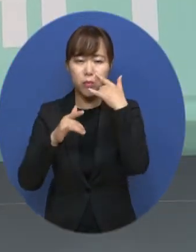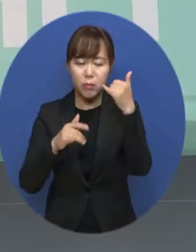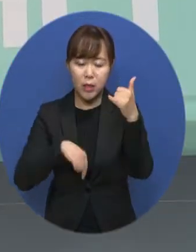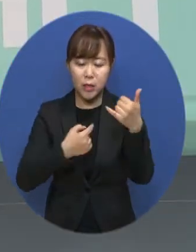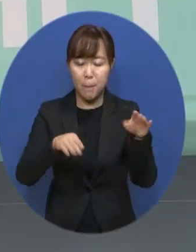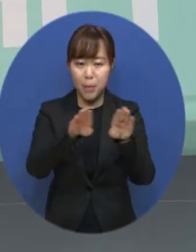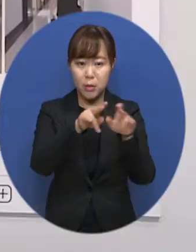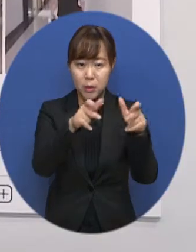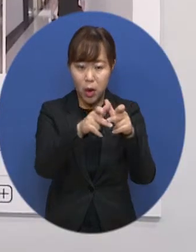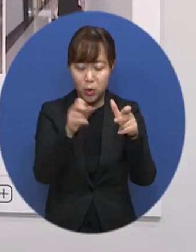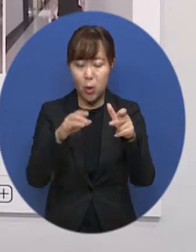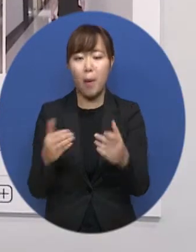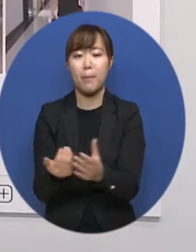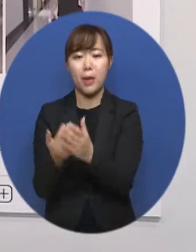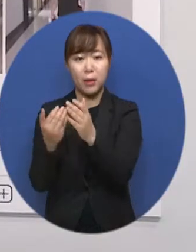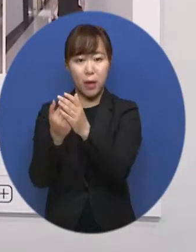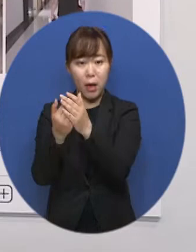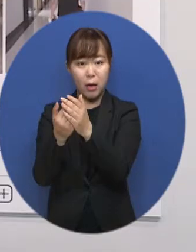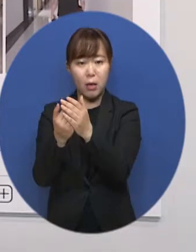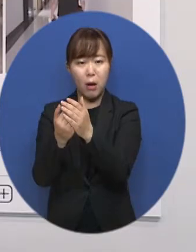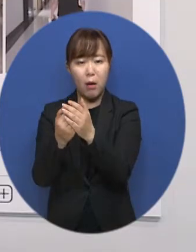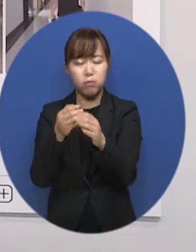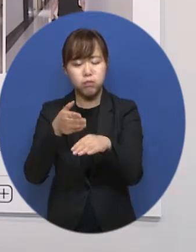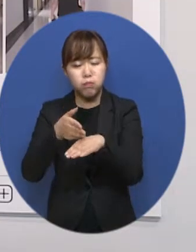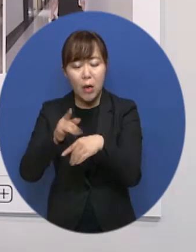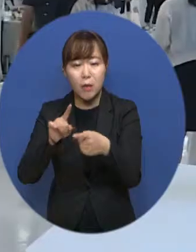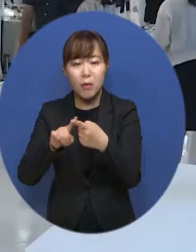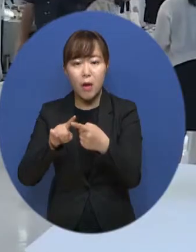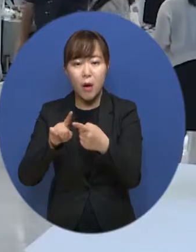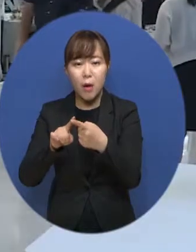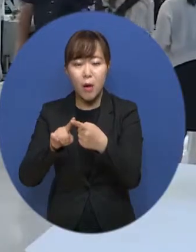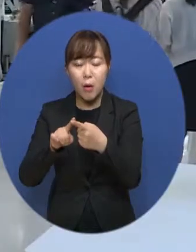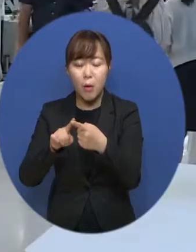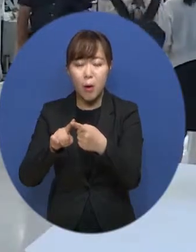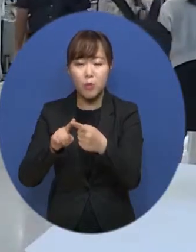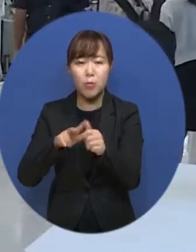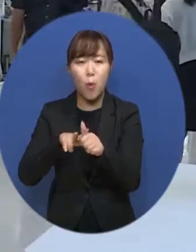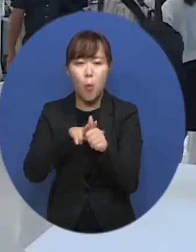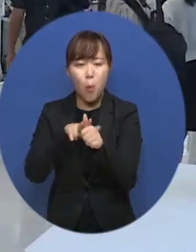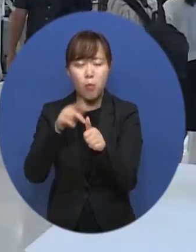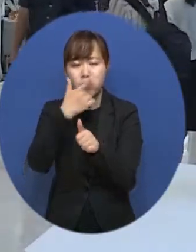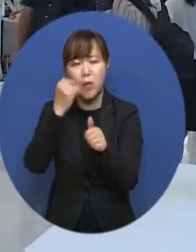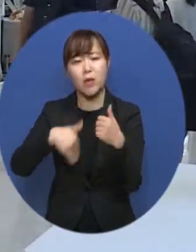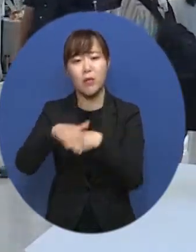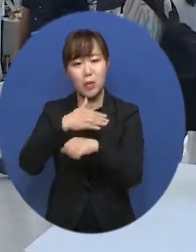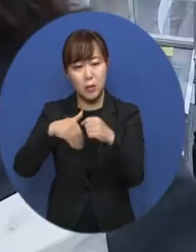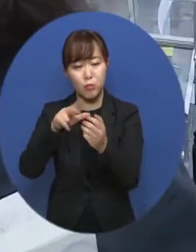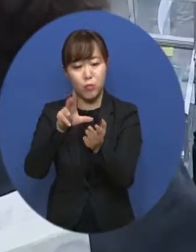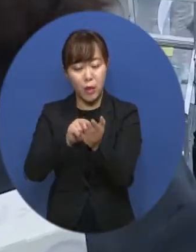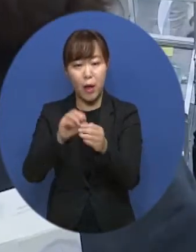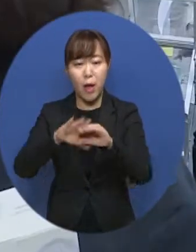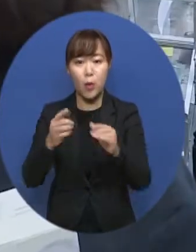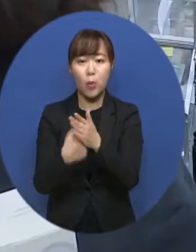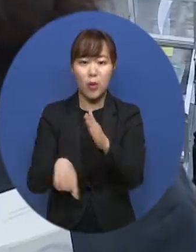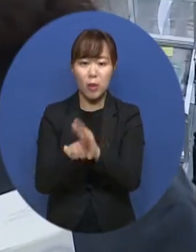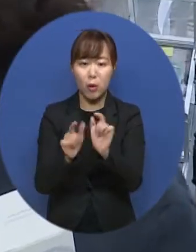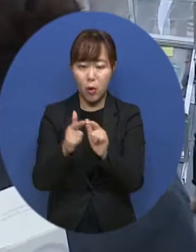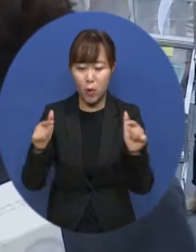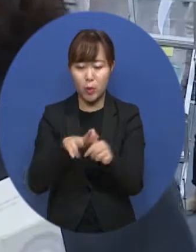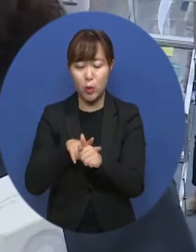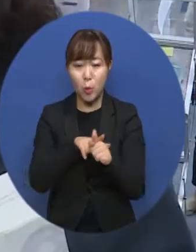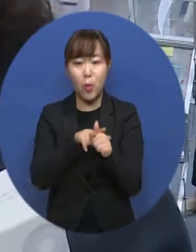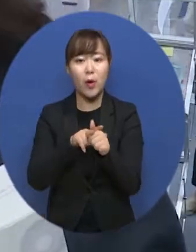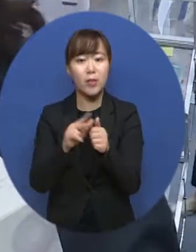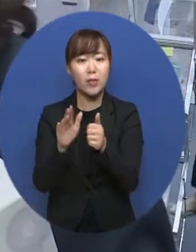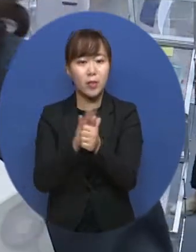자폐성 장애와 발달 지연의 필요한 정보가 턱없이 부족한 현실 이 문제를 해결하고자 다양한 정보와 서비스를